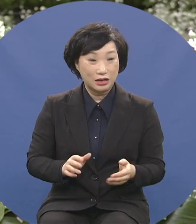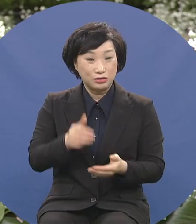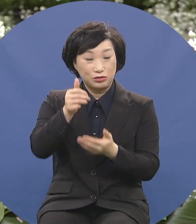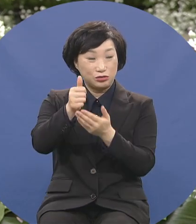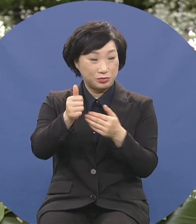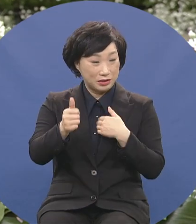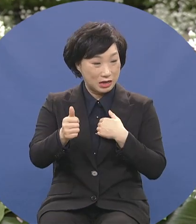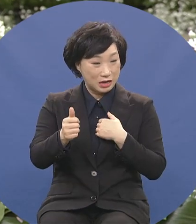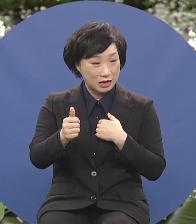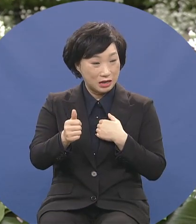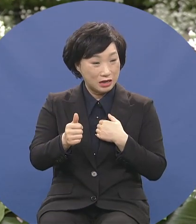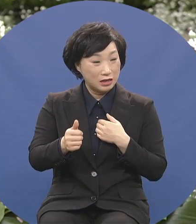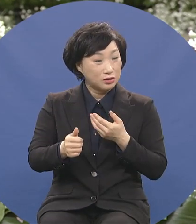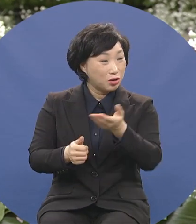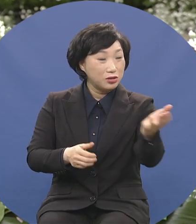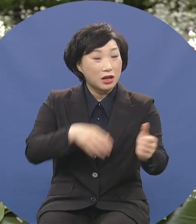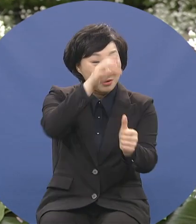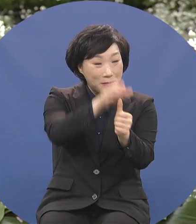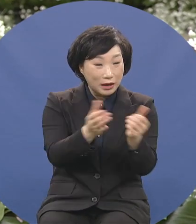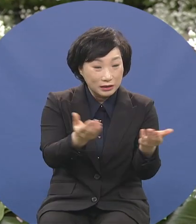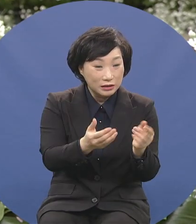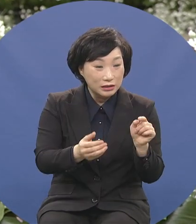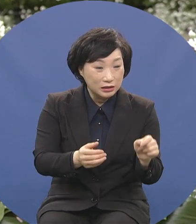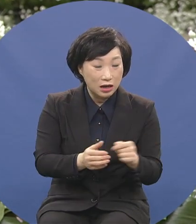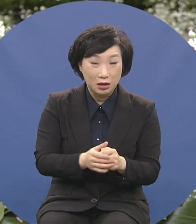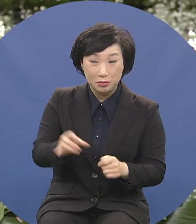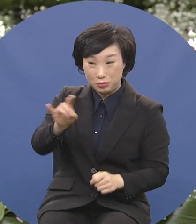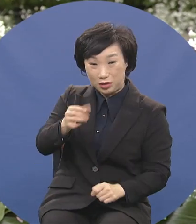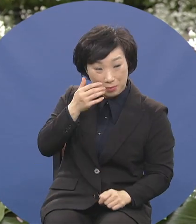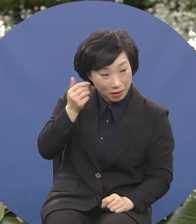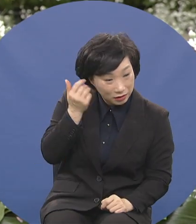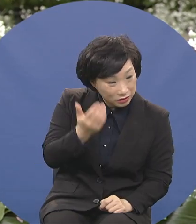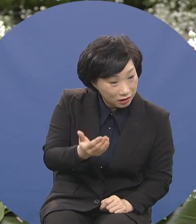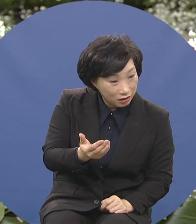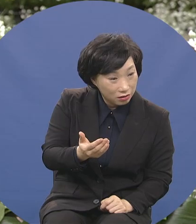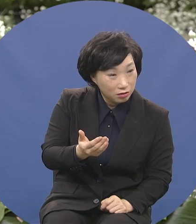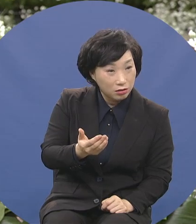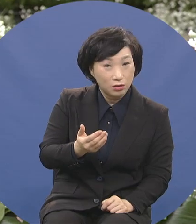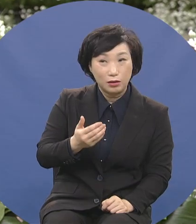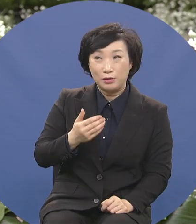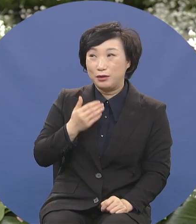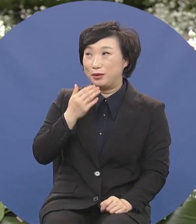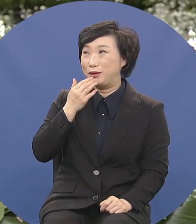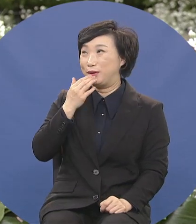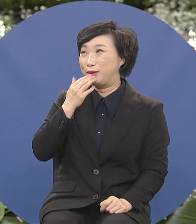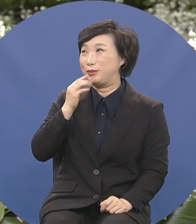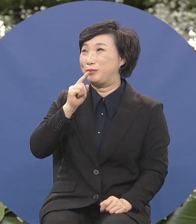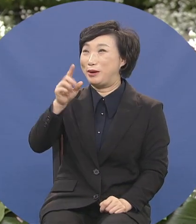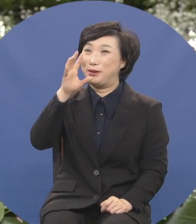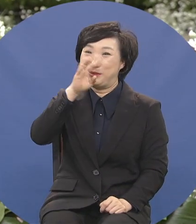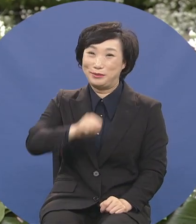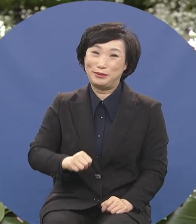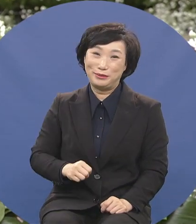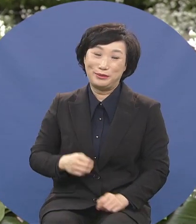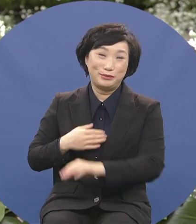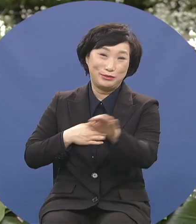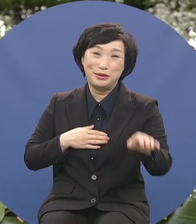맡긴 사명 핑계댈 수 있더냐? 핑계할 수 없다는